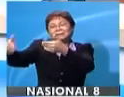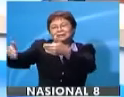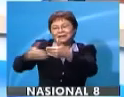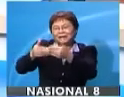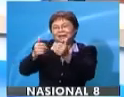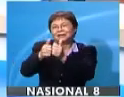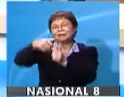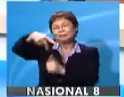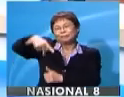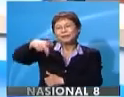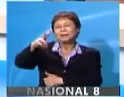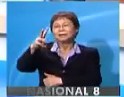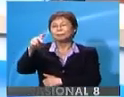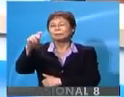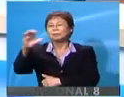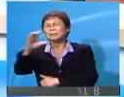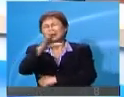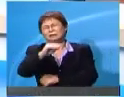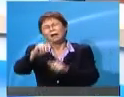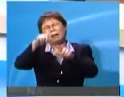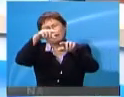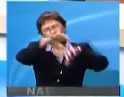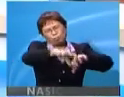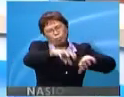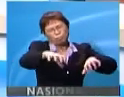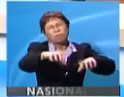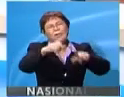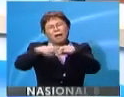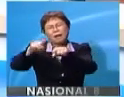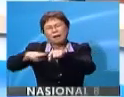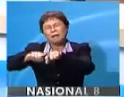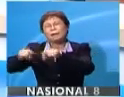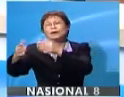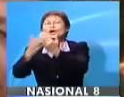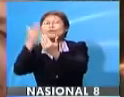berdekatan dengan PWTC dan pelbagai kemudahan awam.